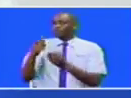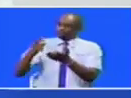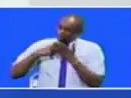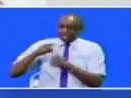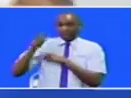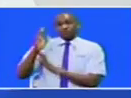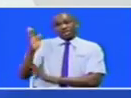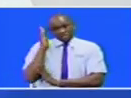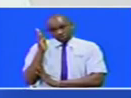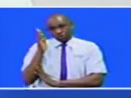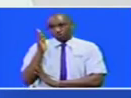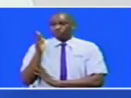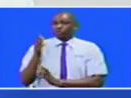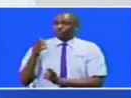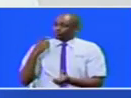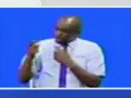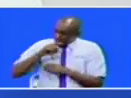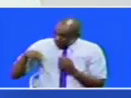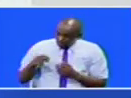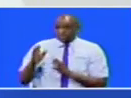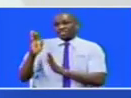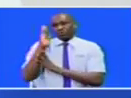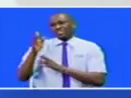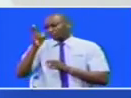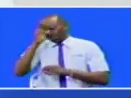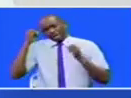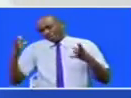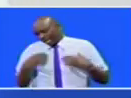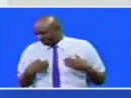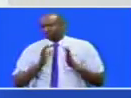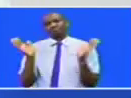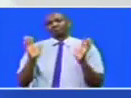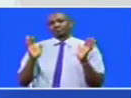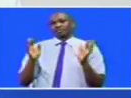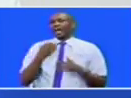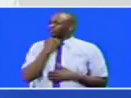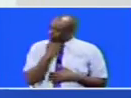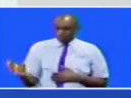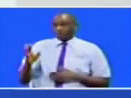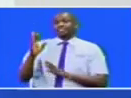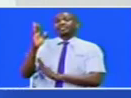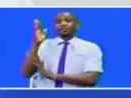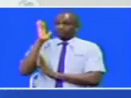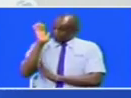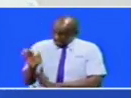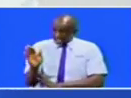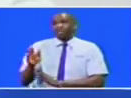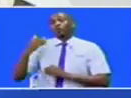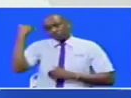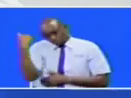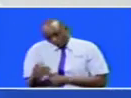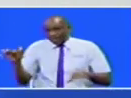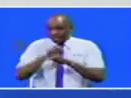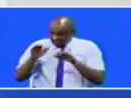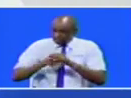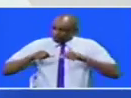mazungumzo. Whether regulation, sijui apoya askari ngapi, please do me a favor. do not give me the security, let us kill the conversation, let